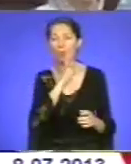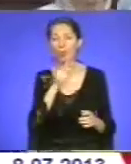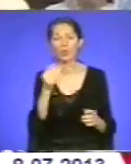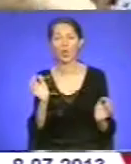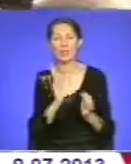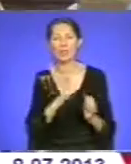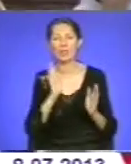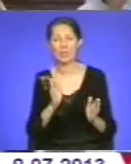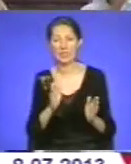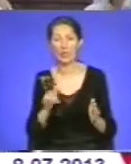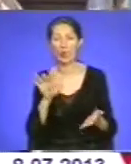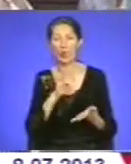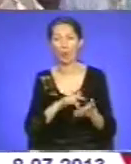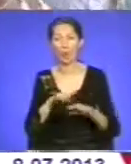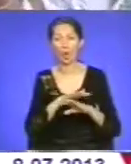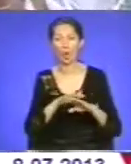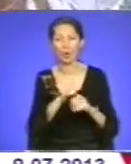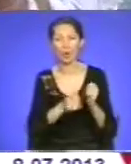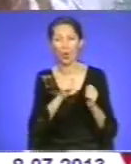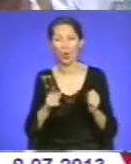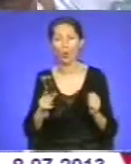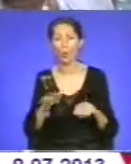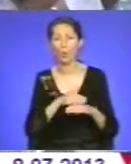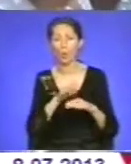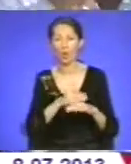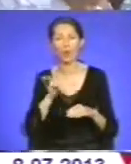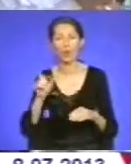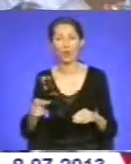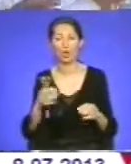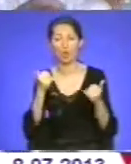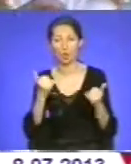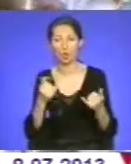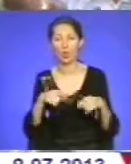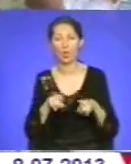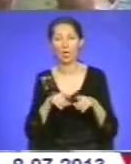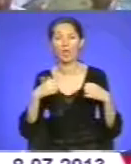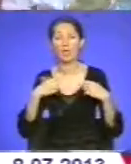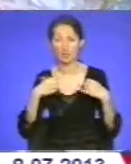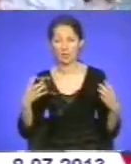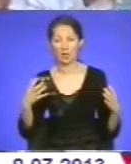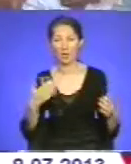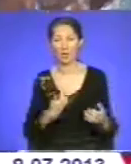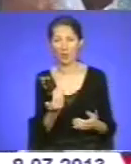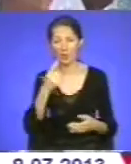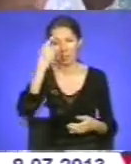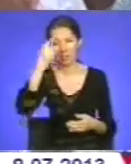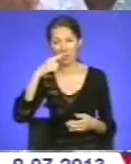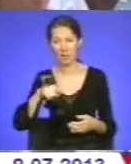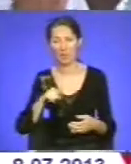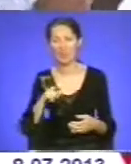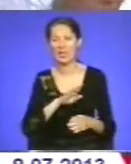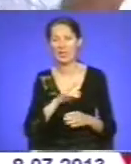про кожну благочестиву людину. І ось якраз сьогодні таке свято. Ви знаєте, ні